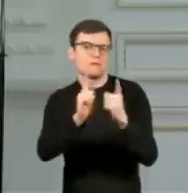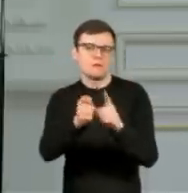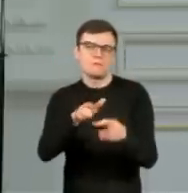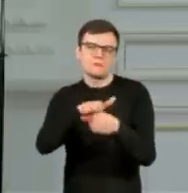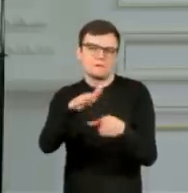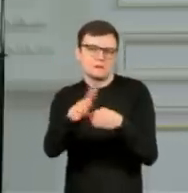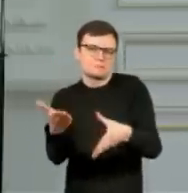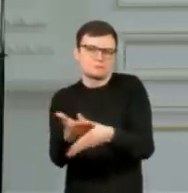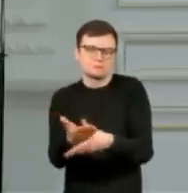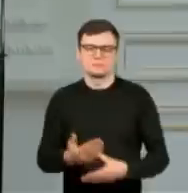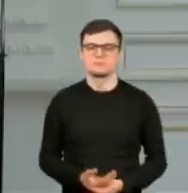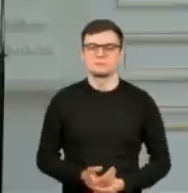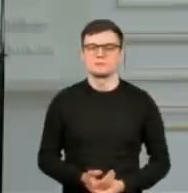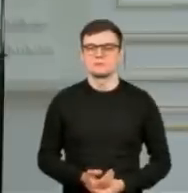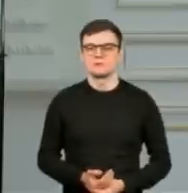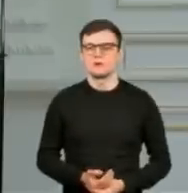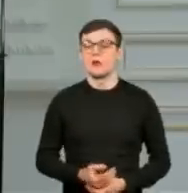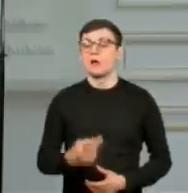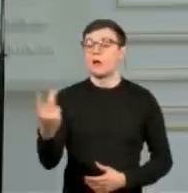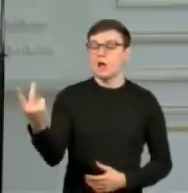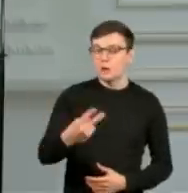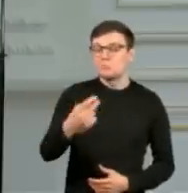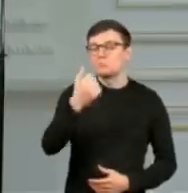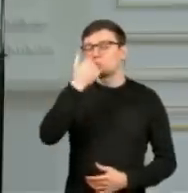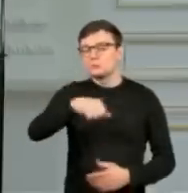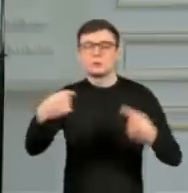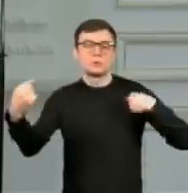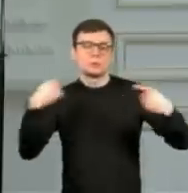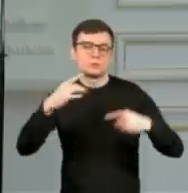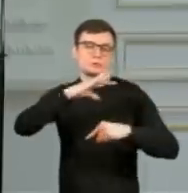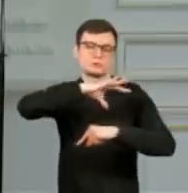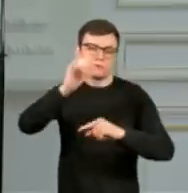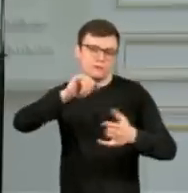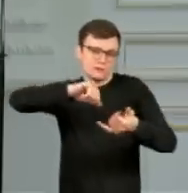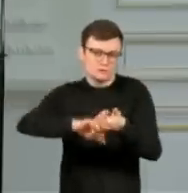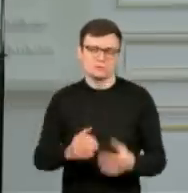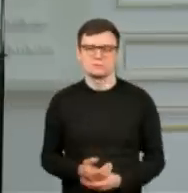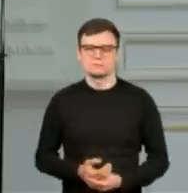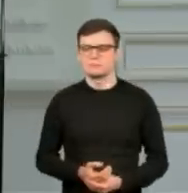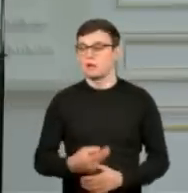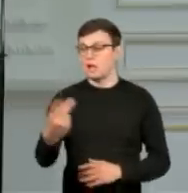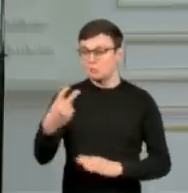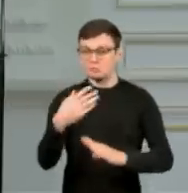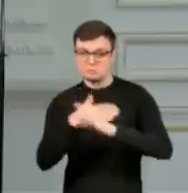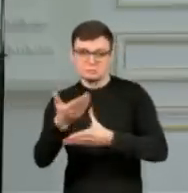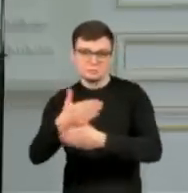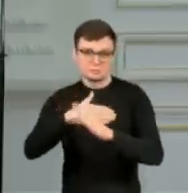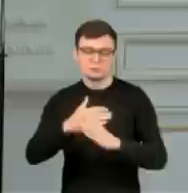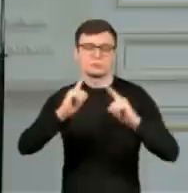bendrą skaudžią sovietinę istoriją. Todėl ilgametė tarpusavio parama, vieni kitų kovai